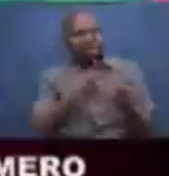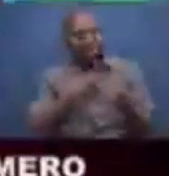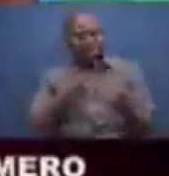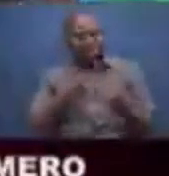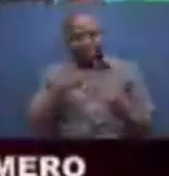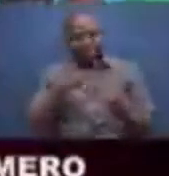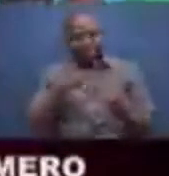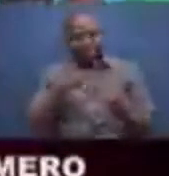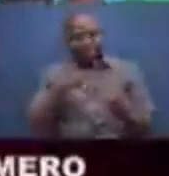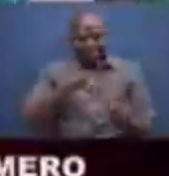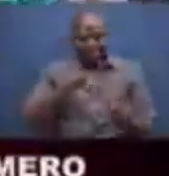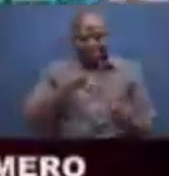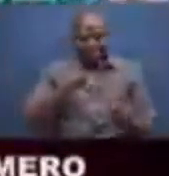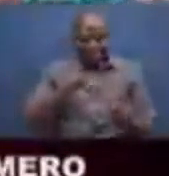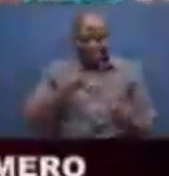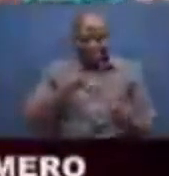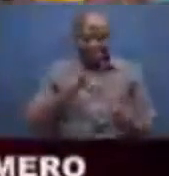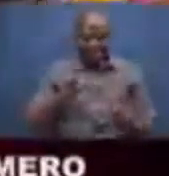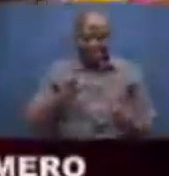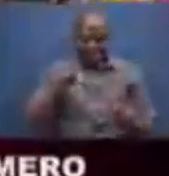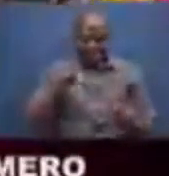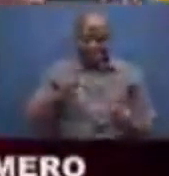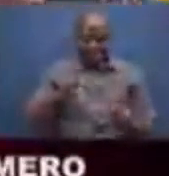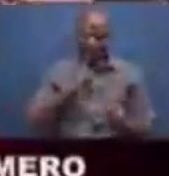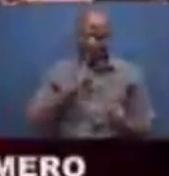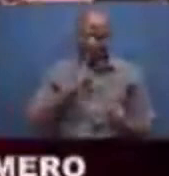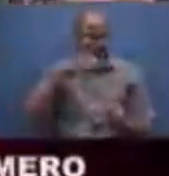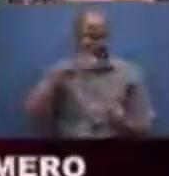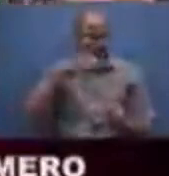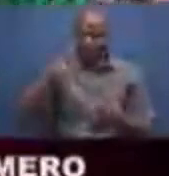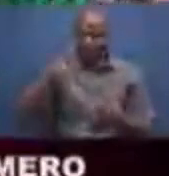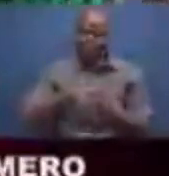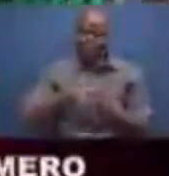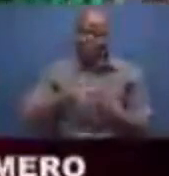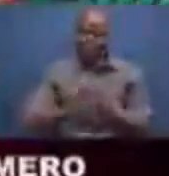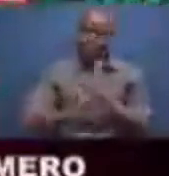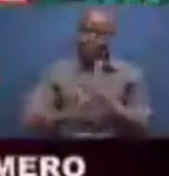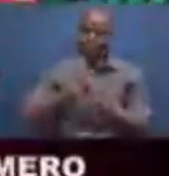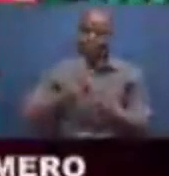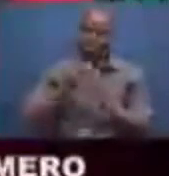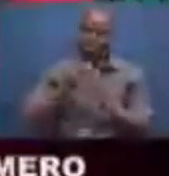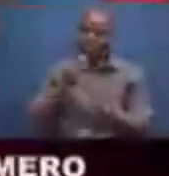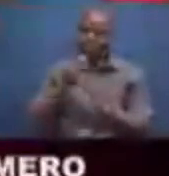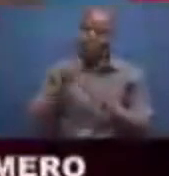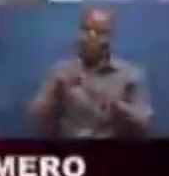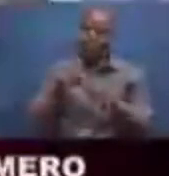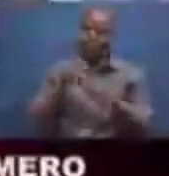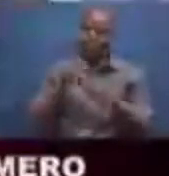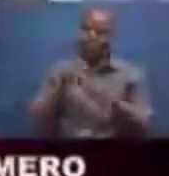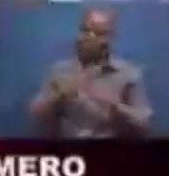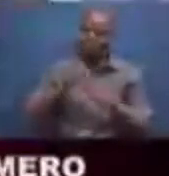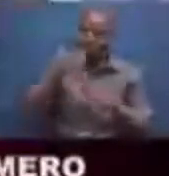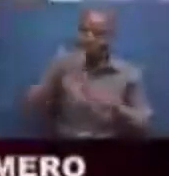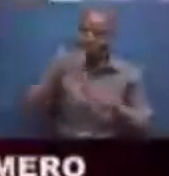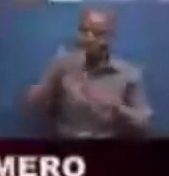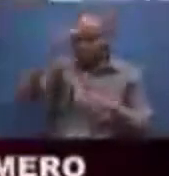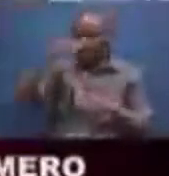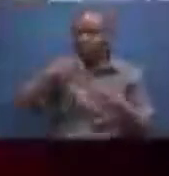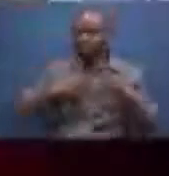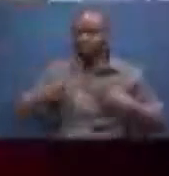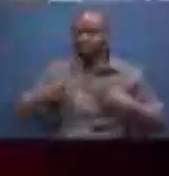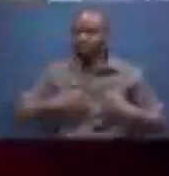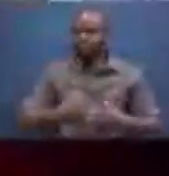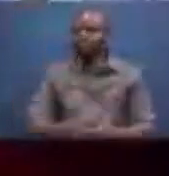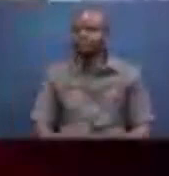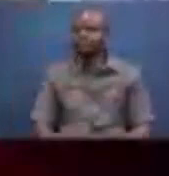waziri Masauni akitoa kauli ya serikali juu ya tuhuma mbalimbali zinazohusishwa na askari polisi.